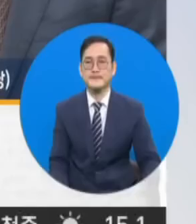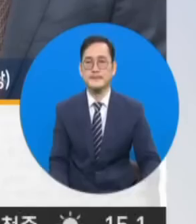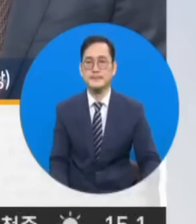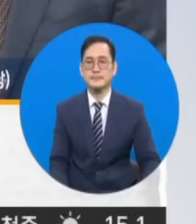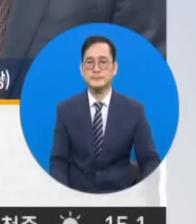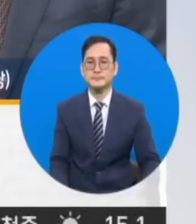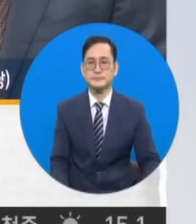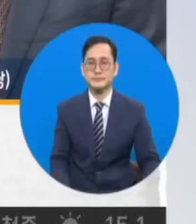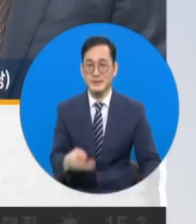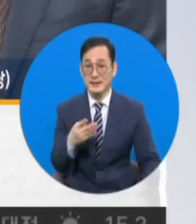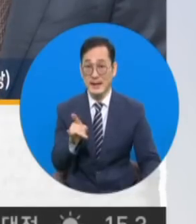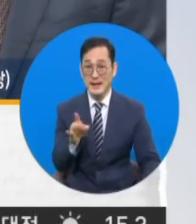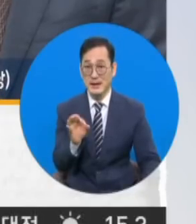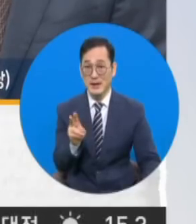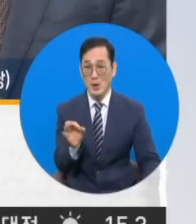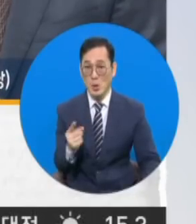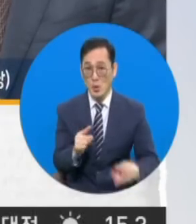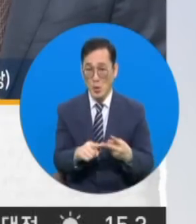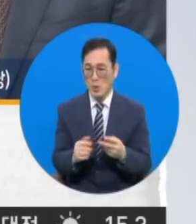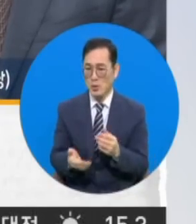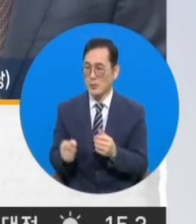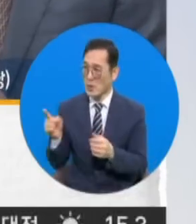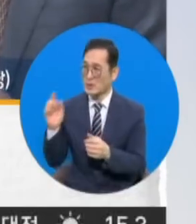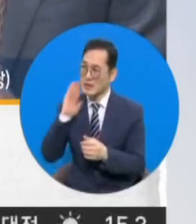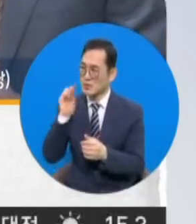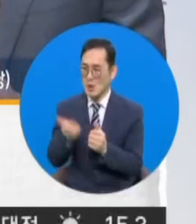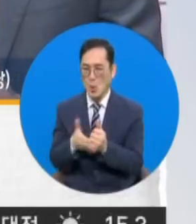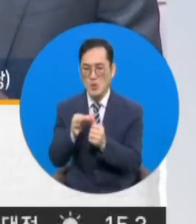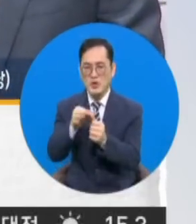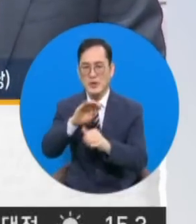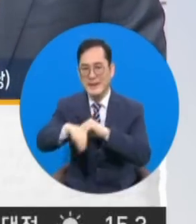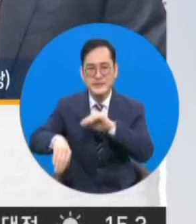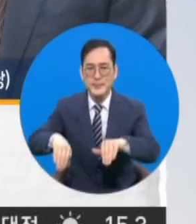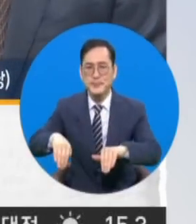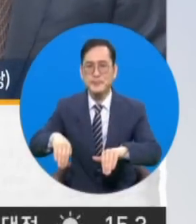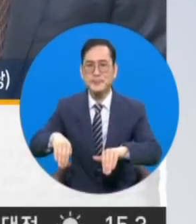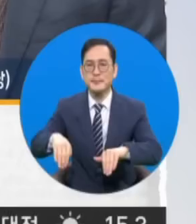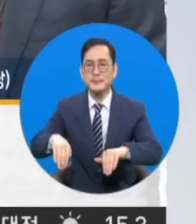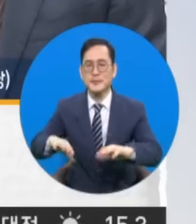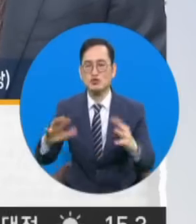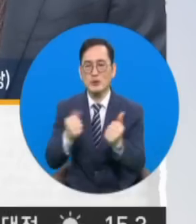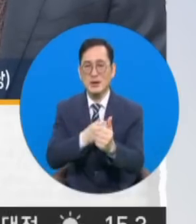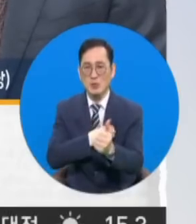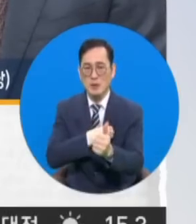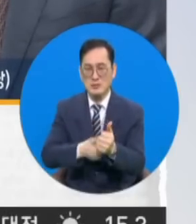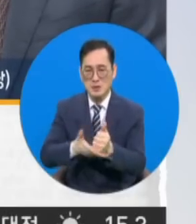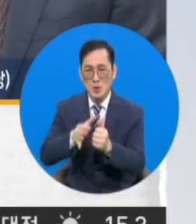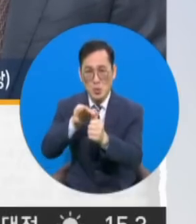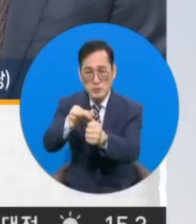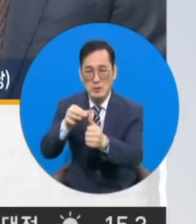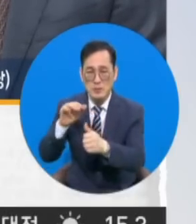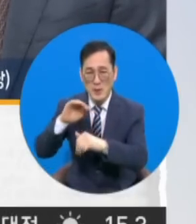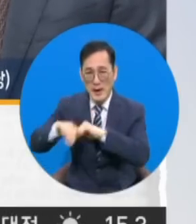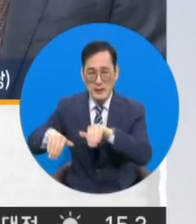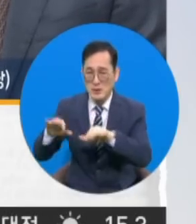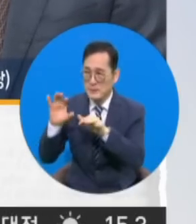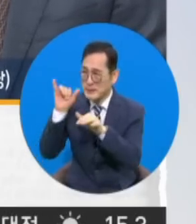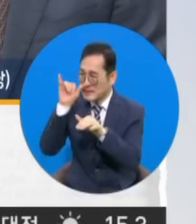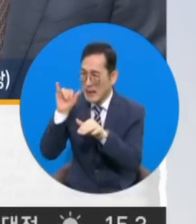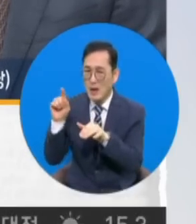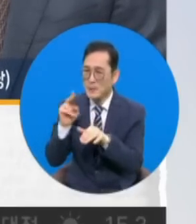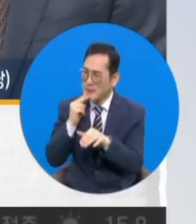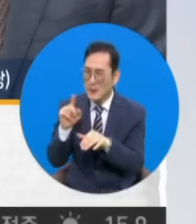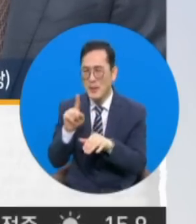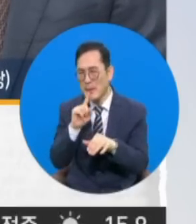가지고는 여러 가지 이제 의혹들 중에 공천 헌금 이야기도 나오고 있기 때문에 수사기관의 수사가 필요한 사안인데 왜